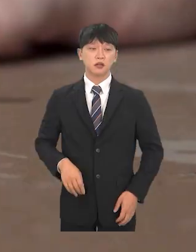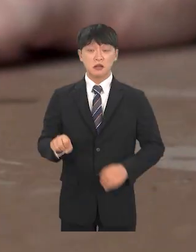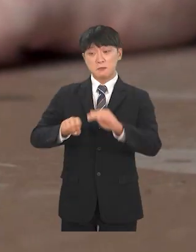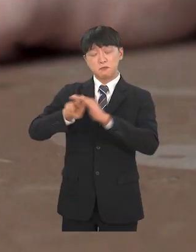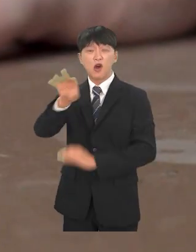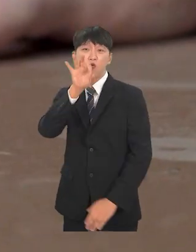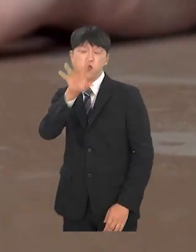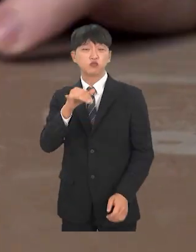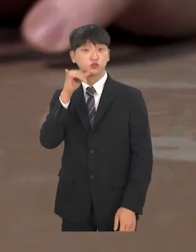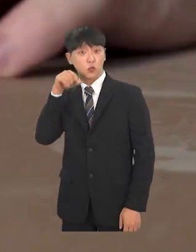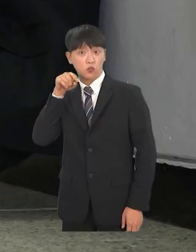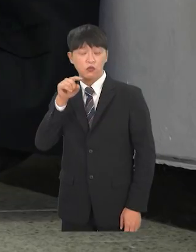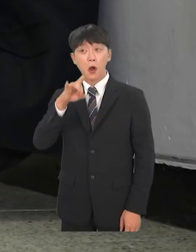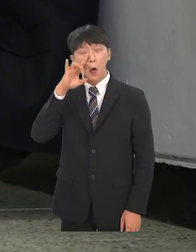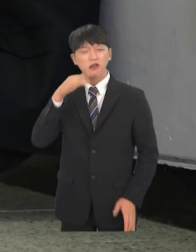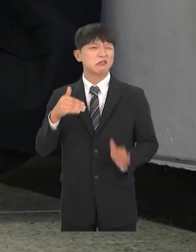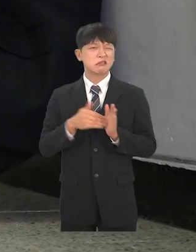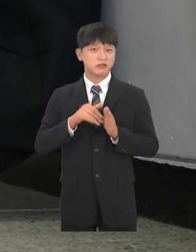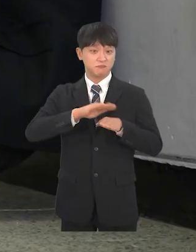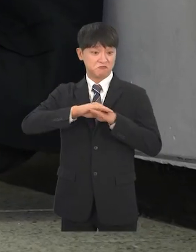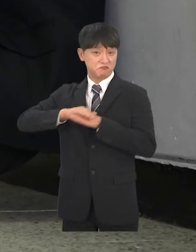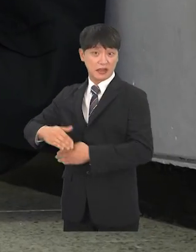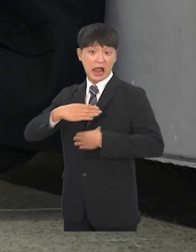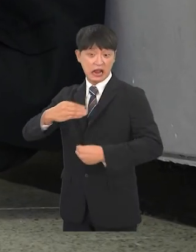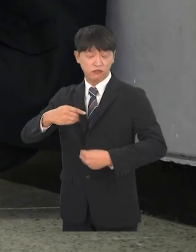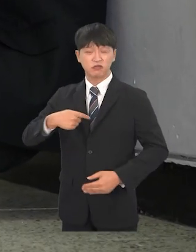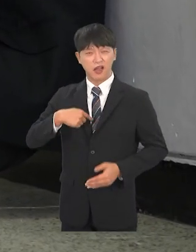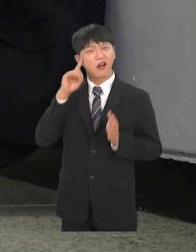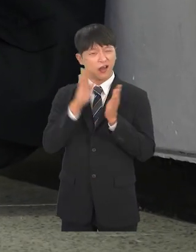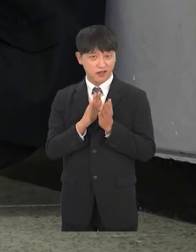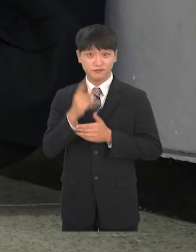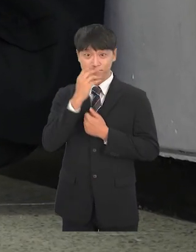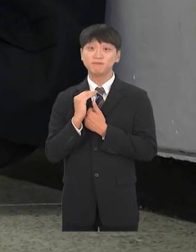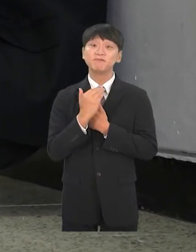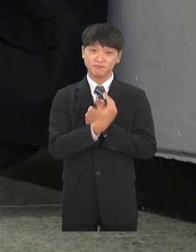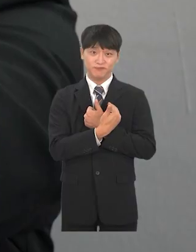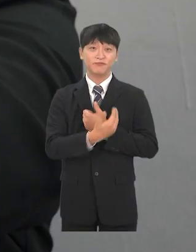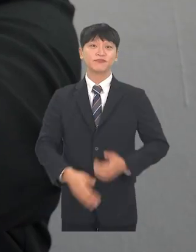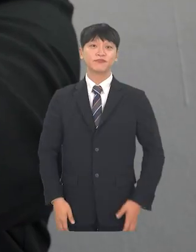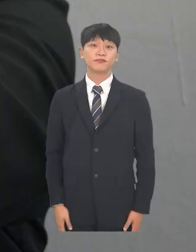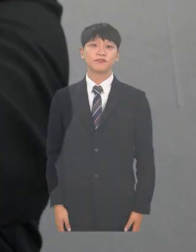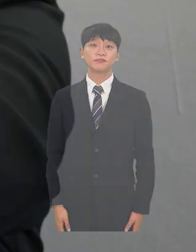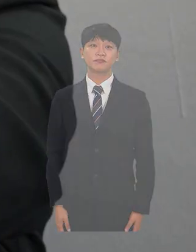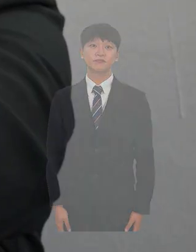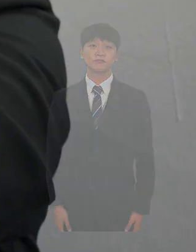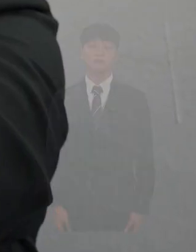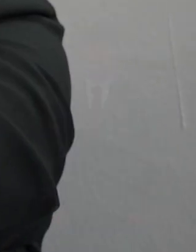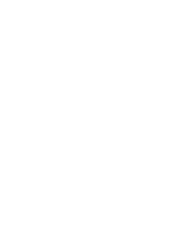줄구 없는 미로, 마약, 호기심은 거두고 나의 안전은 스스로 지킵시다.